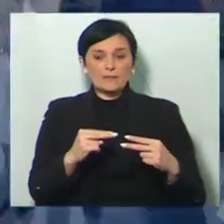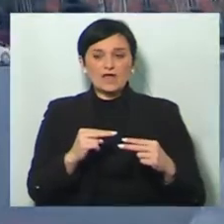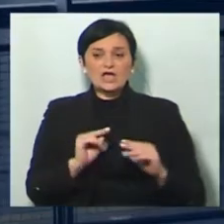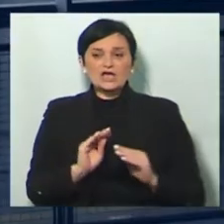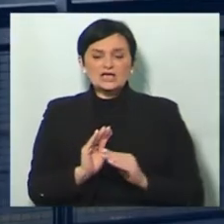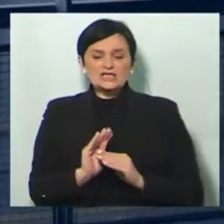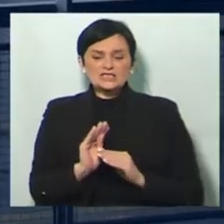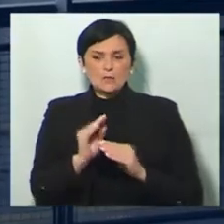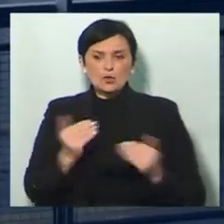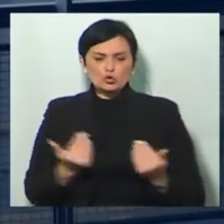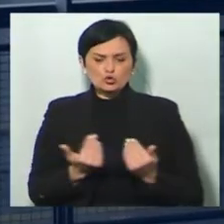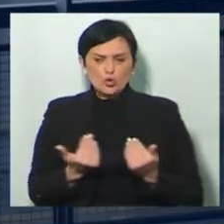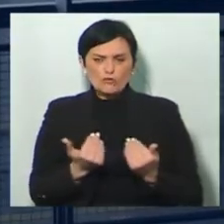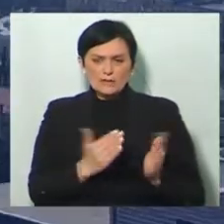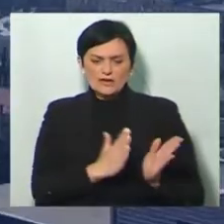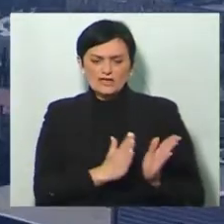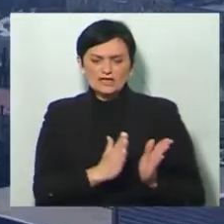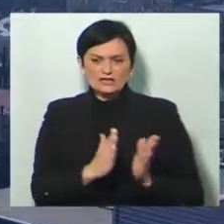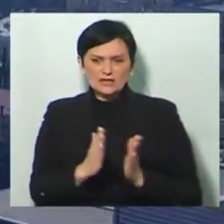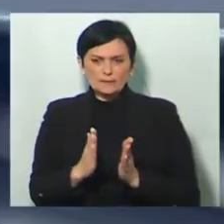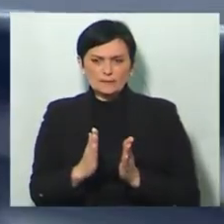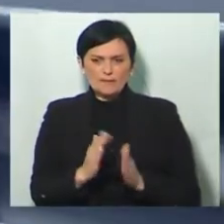Იზრდება ცხოვრების ტემპი.